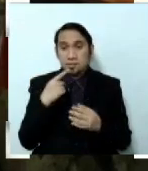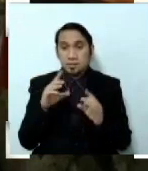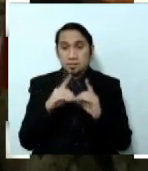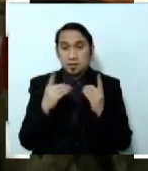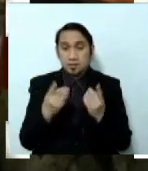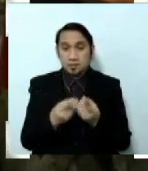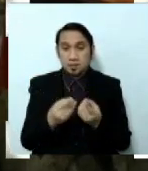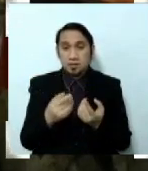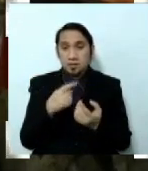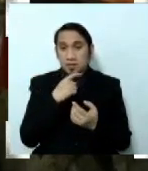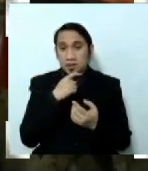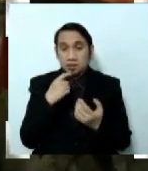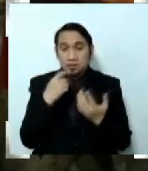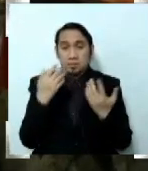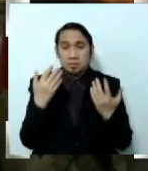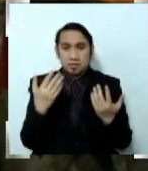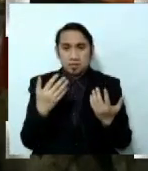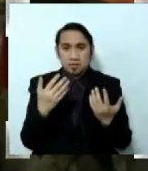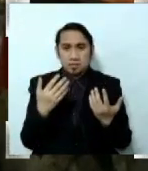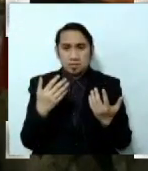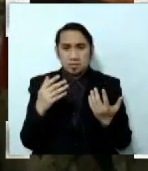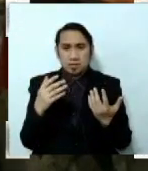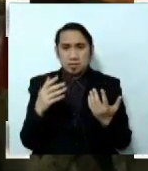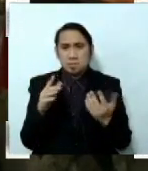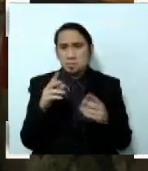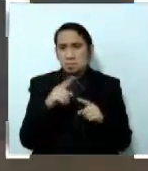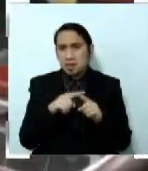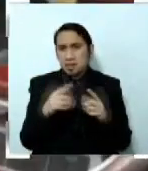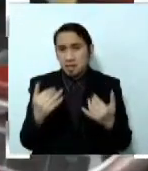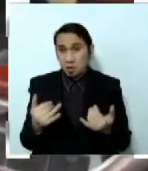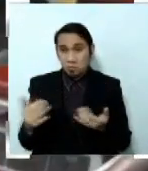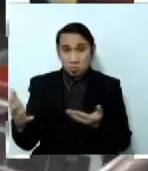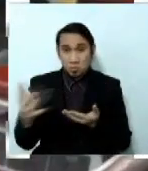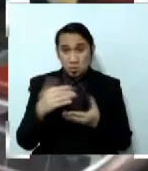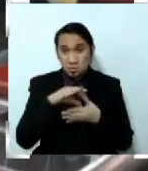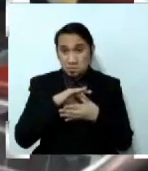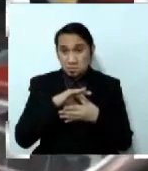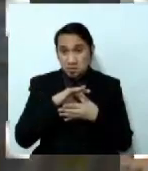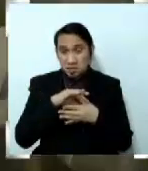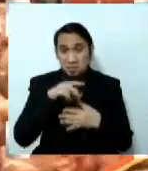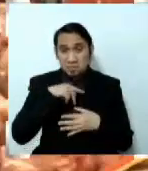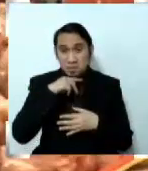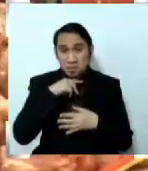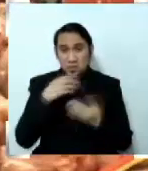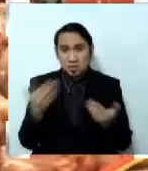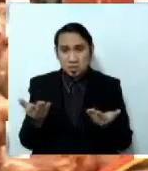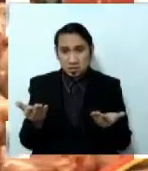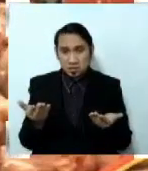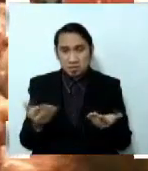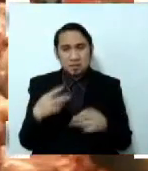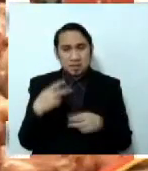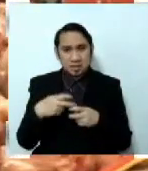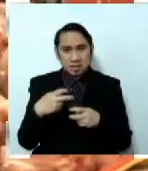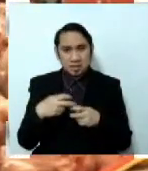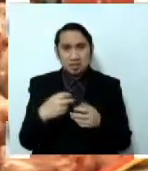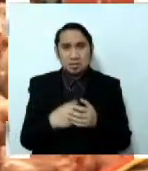retailers, pahirapan pa rin daw ang pagkuha ng supply ng baboy sa Luzon. Wala naman dumarte sa amin, ma'am eh. Sa Aklan nga galing